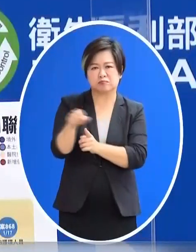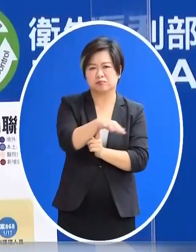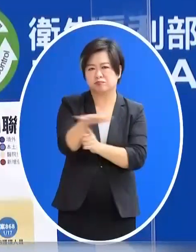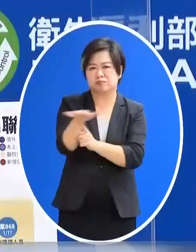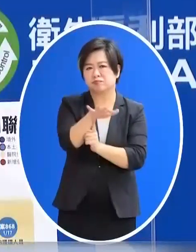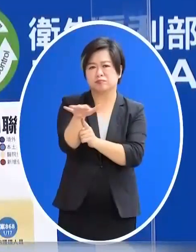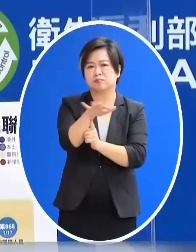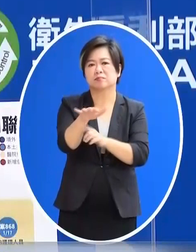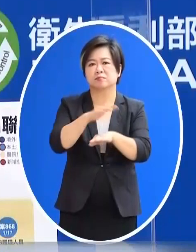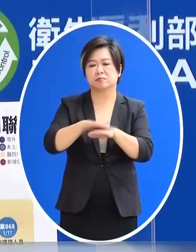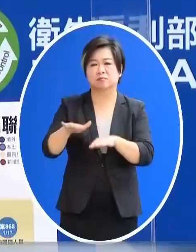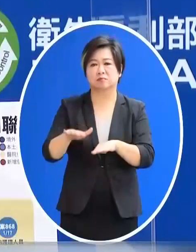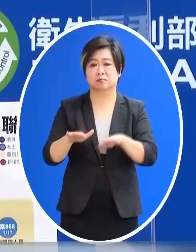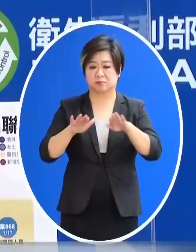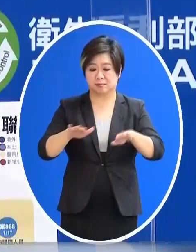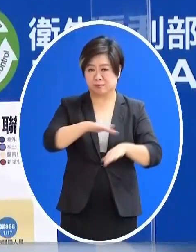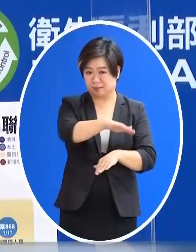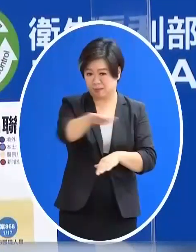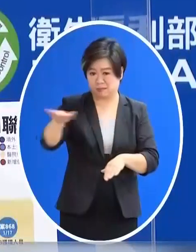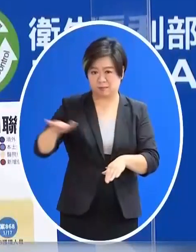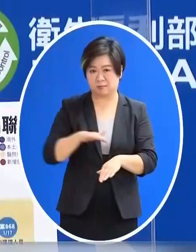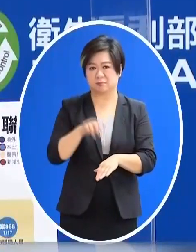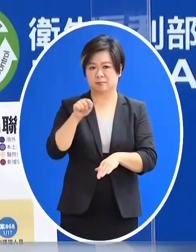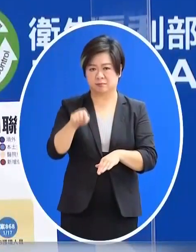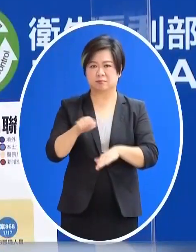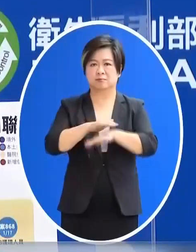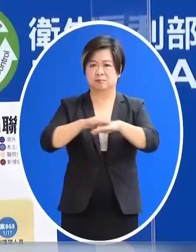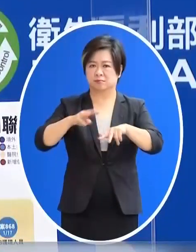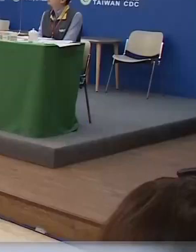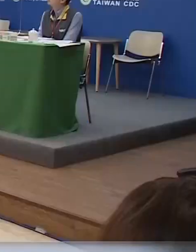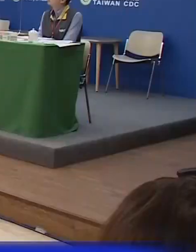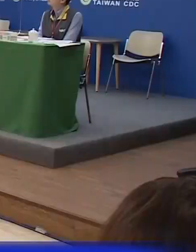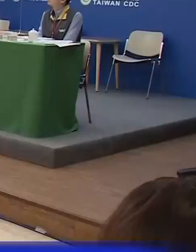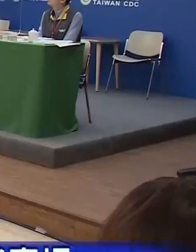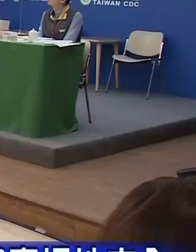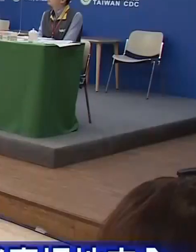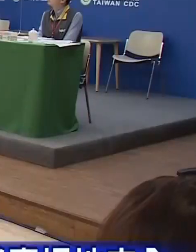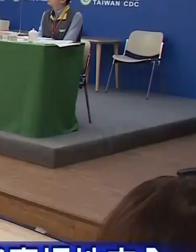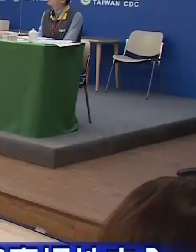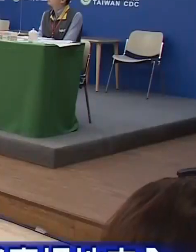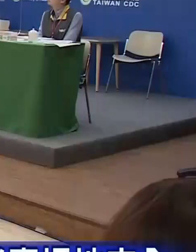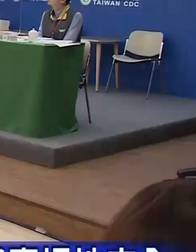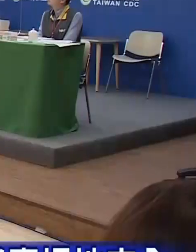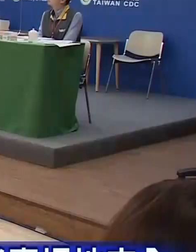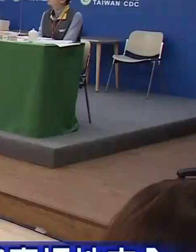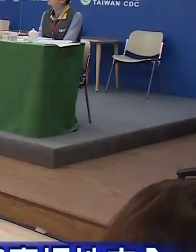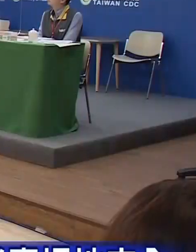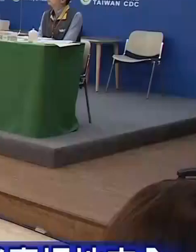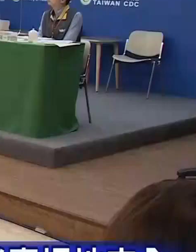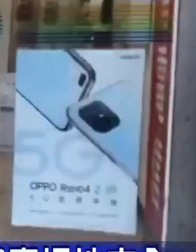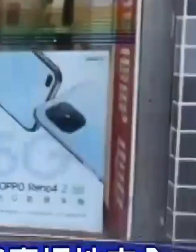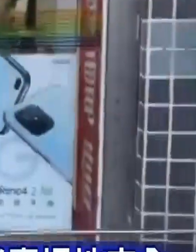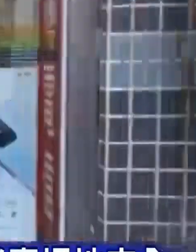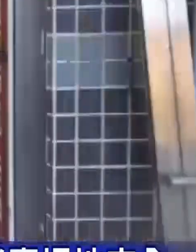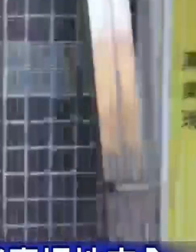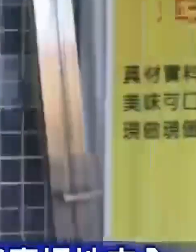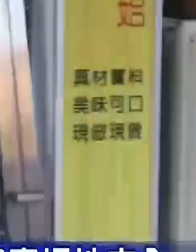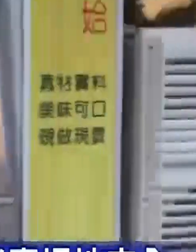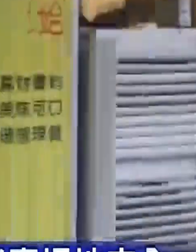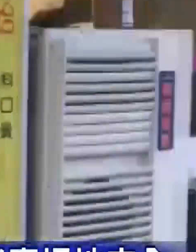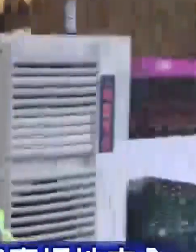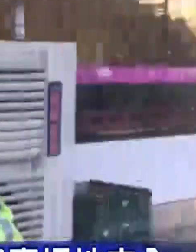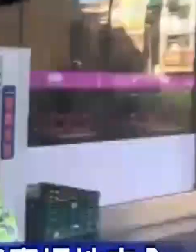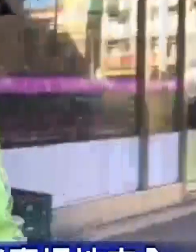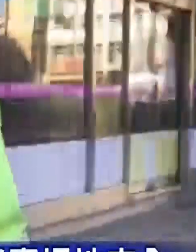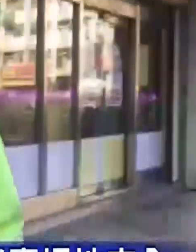场基本上场地它基本上是安全。 指挥中心做好疫调，迅速公布足迹，提醒民众这几天有出入相